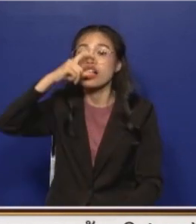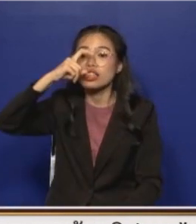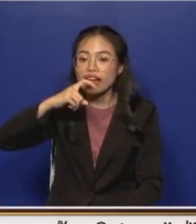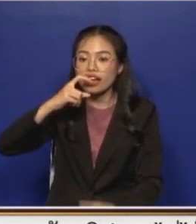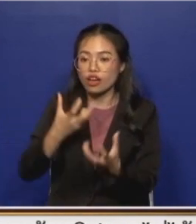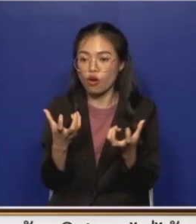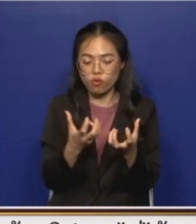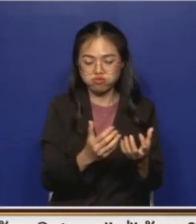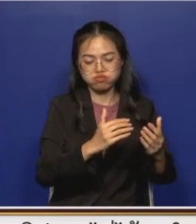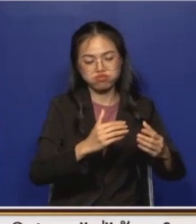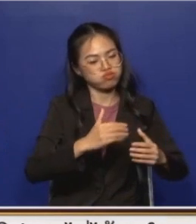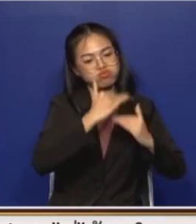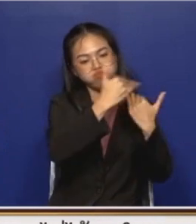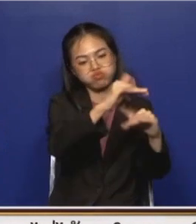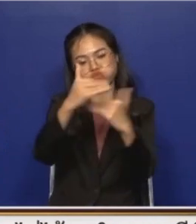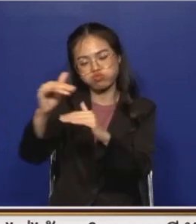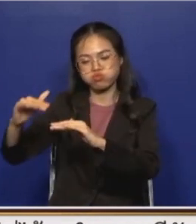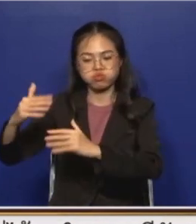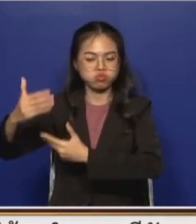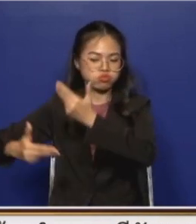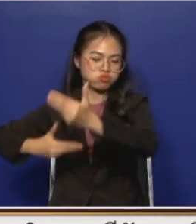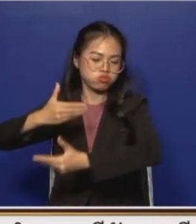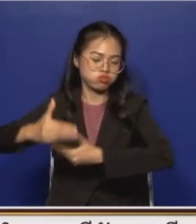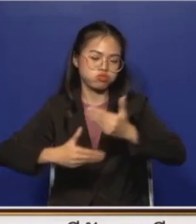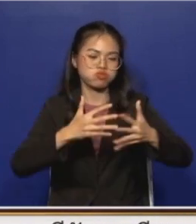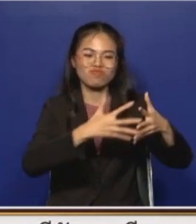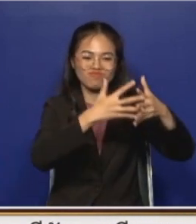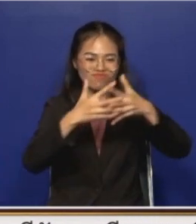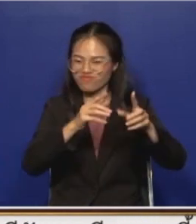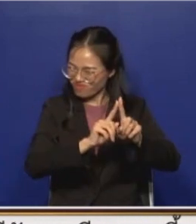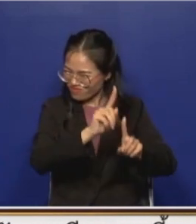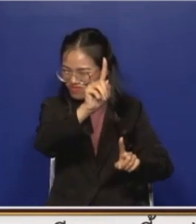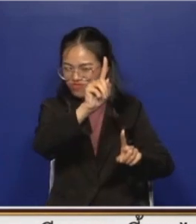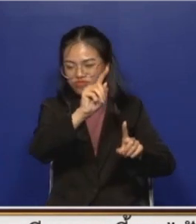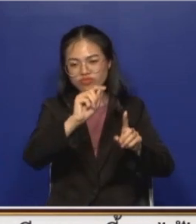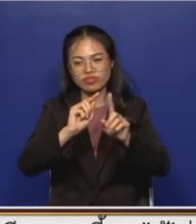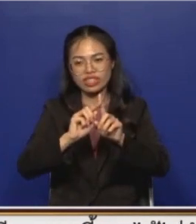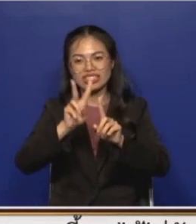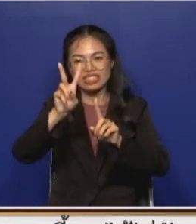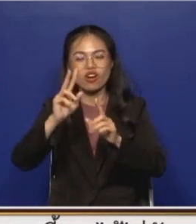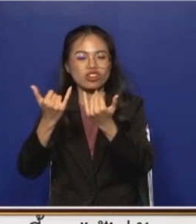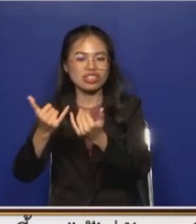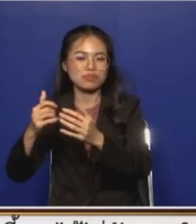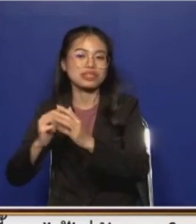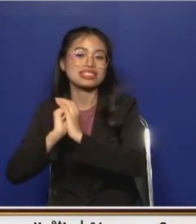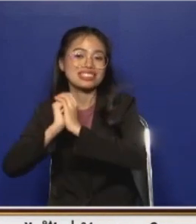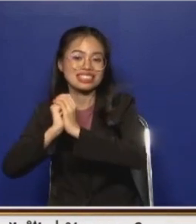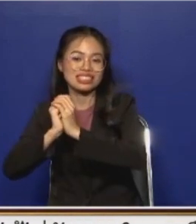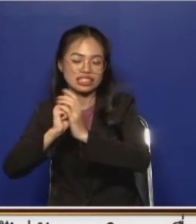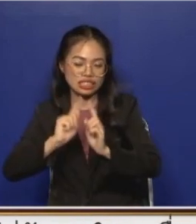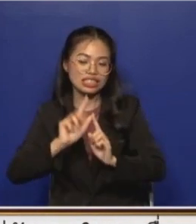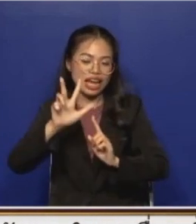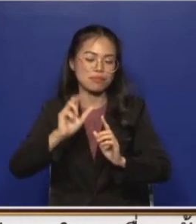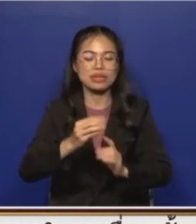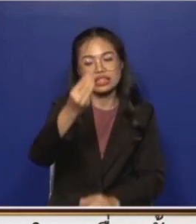หนึ่งของโลกครับอันดับสองของโลกวันนี้คือจีนฮะอันดับสามคือญี่ปุ่นฮะนั่นคือความร่ำรวย